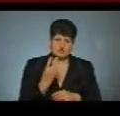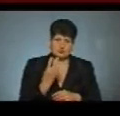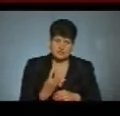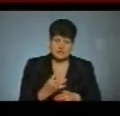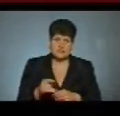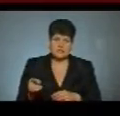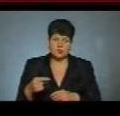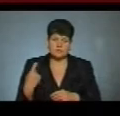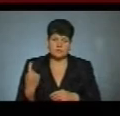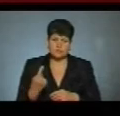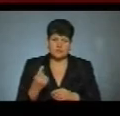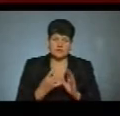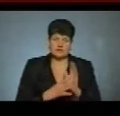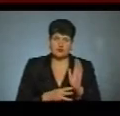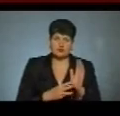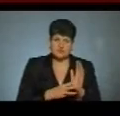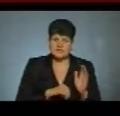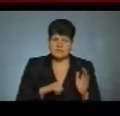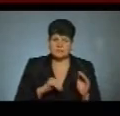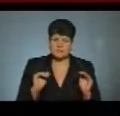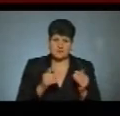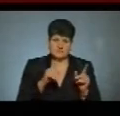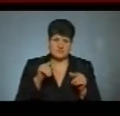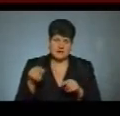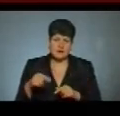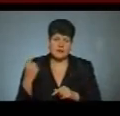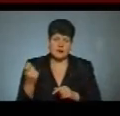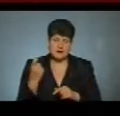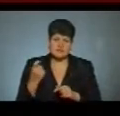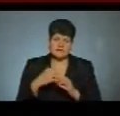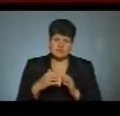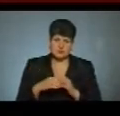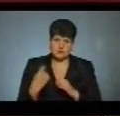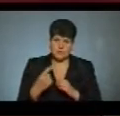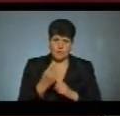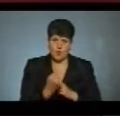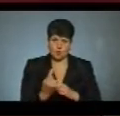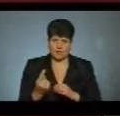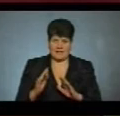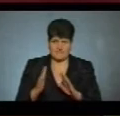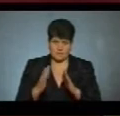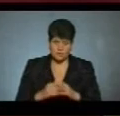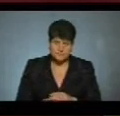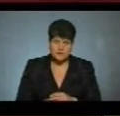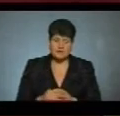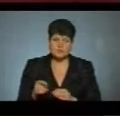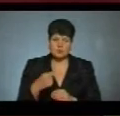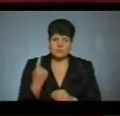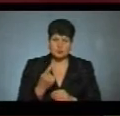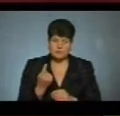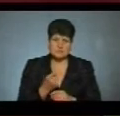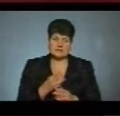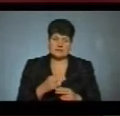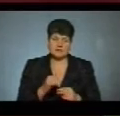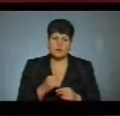та Тернопільській – 98. Найменше у Закарпатській, Харківській та Херсонській областях – по одному випадку. На Тернопільщині, за даними